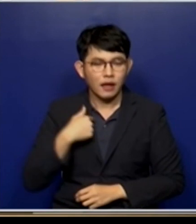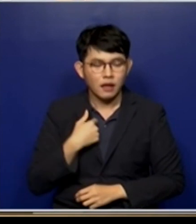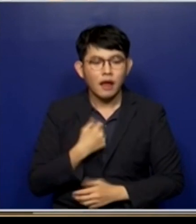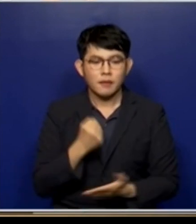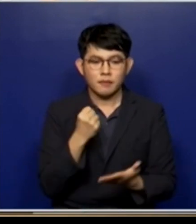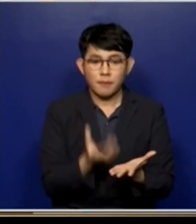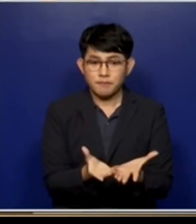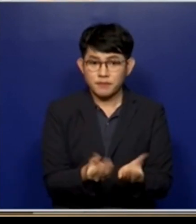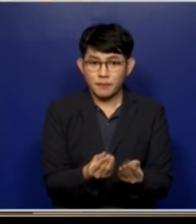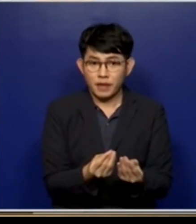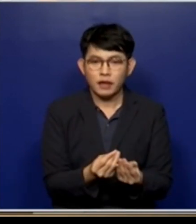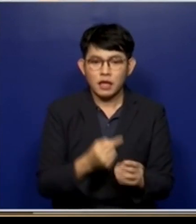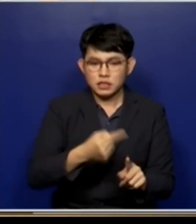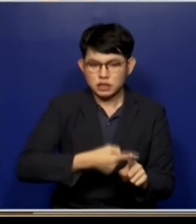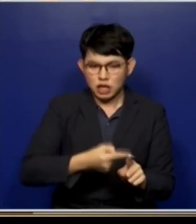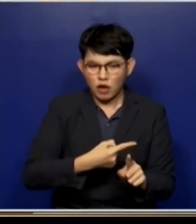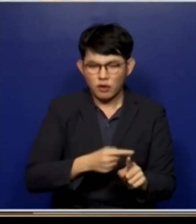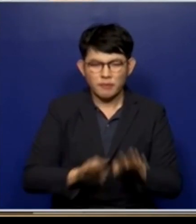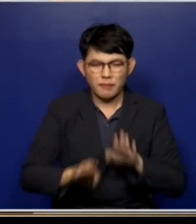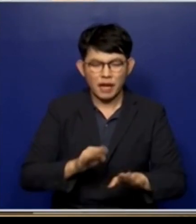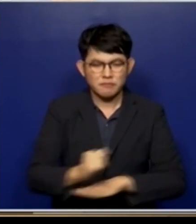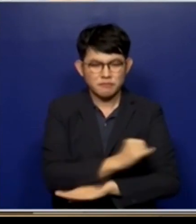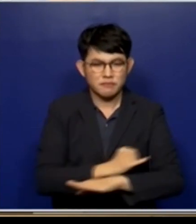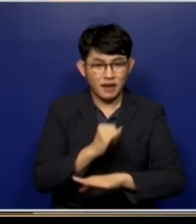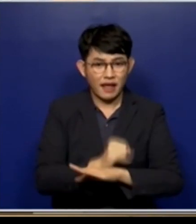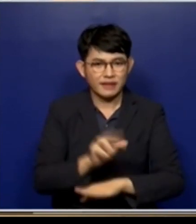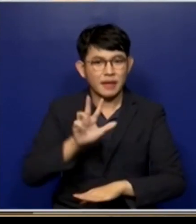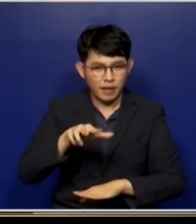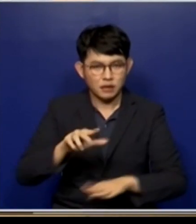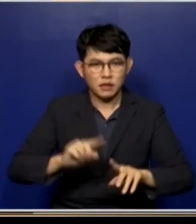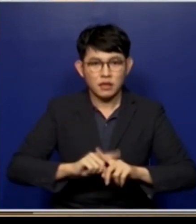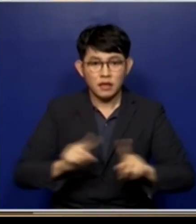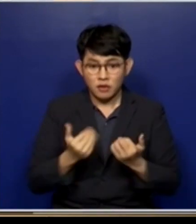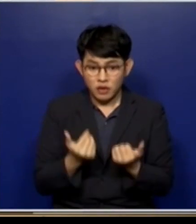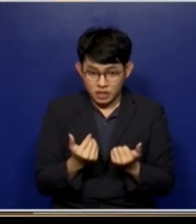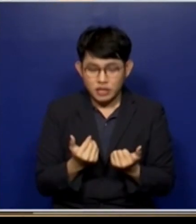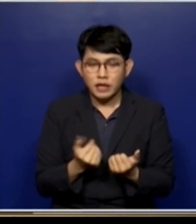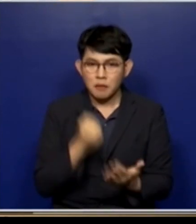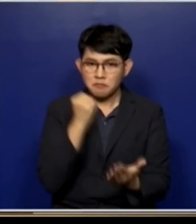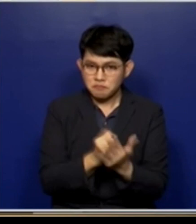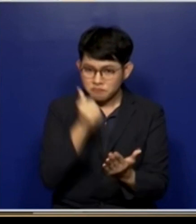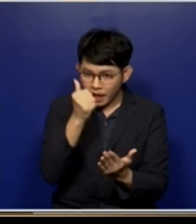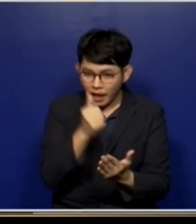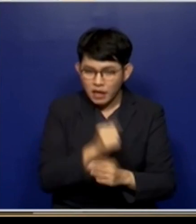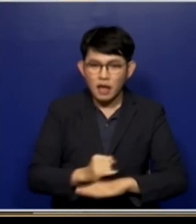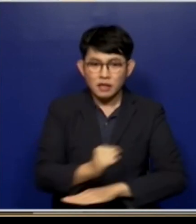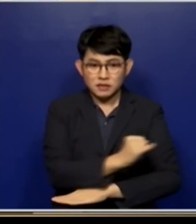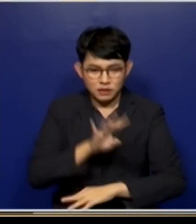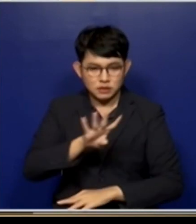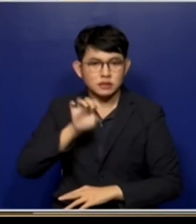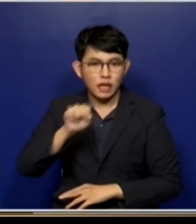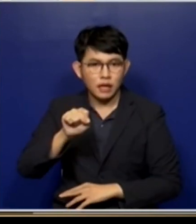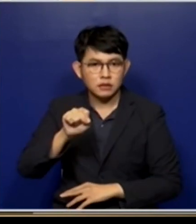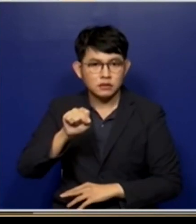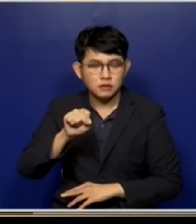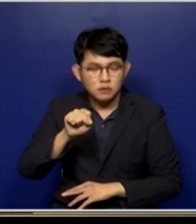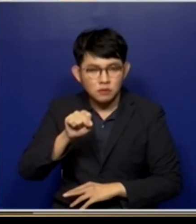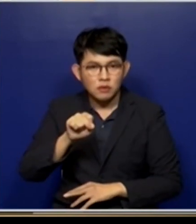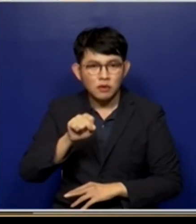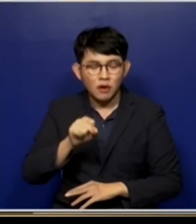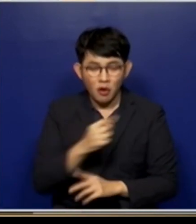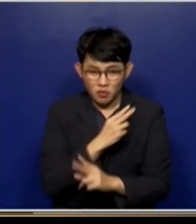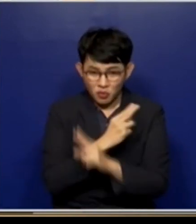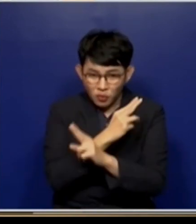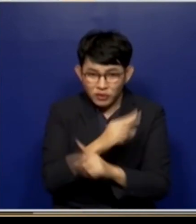การเพียงแค่เราสามพันก็ได้ครับแต่ตอนนี้ได้รับอนุญาตให้สำรวจแร่ทองคำบนเนื้อที่เกือบ 4แสนไร่เพิ่มขึ้นเป็นร้อย